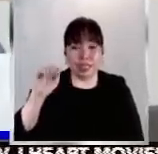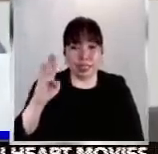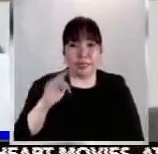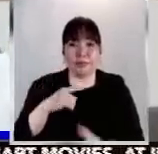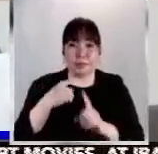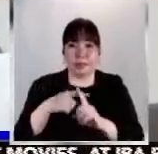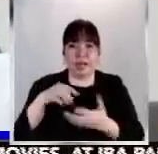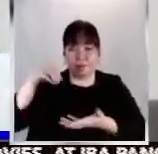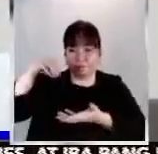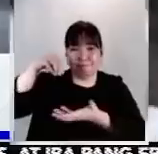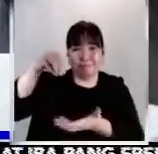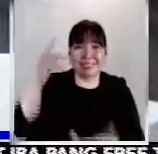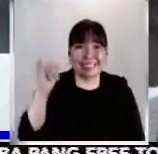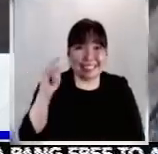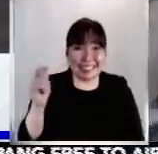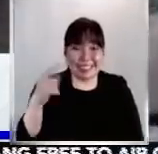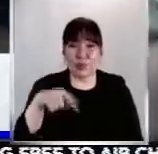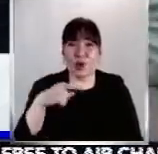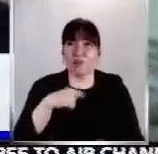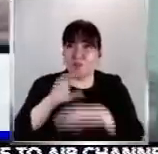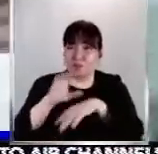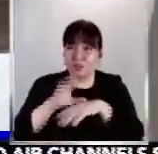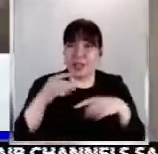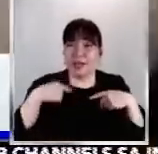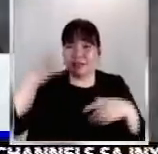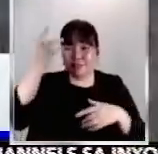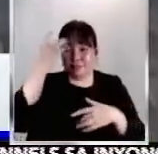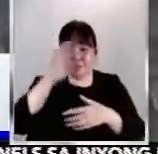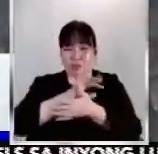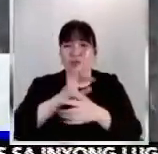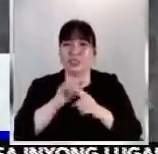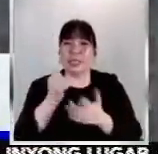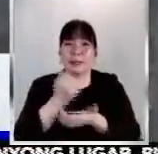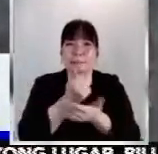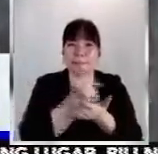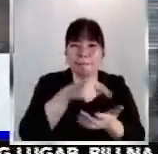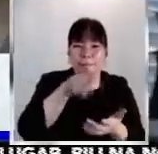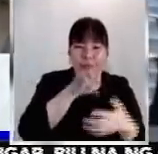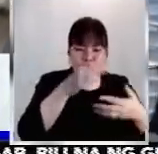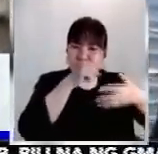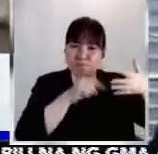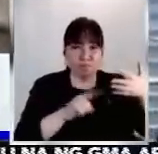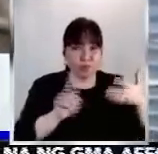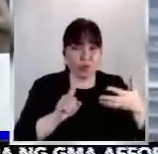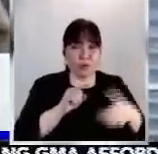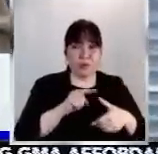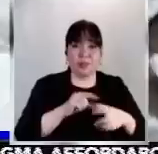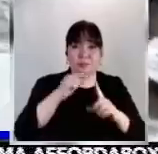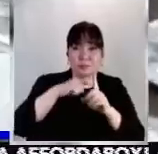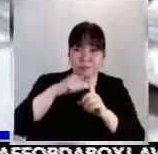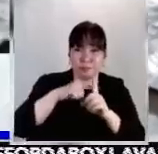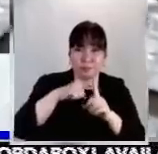mga nagpapakonsultang may COVID para makatulong sa kanilang home care. May laman itong mga gamit tulad ng thermometer at